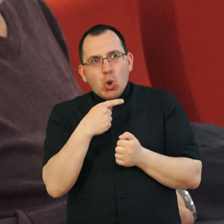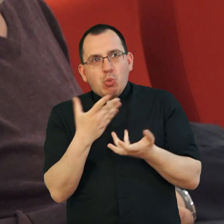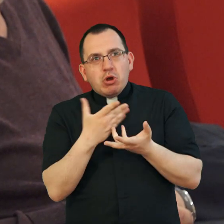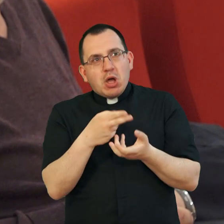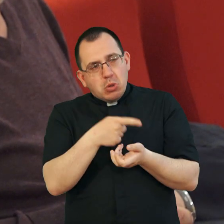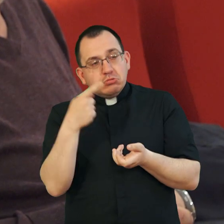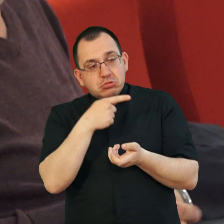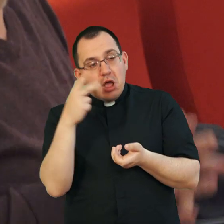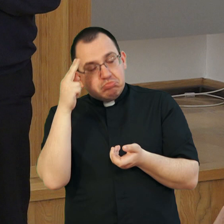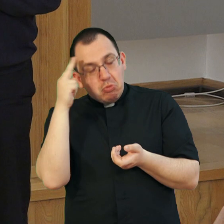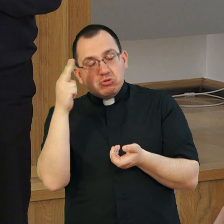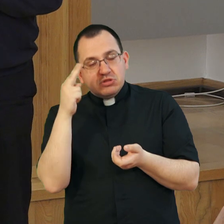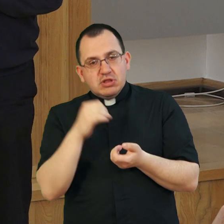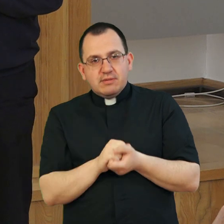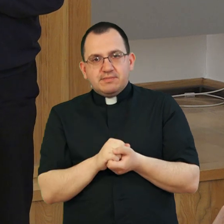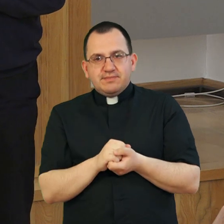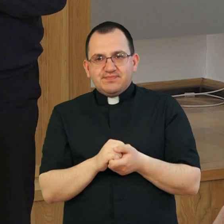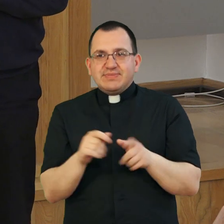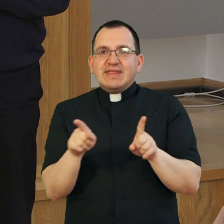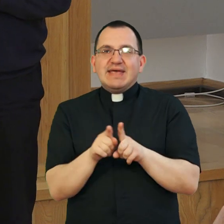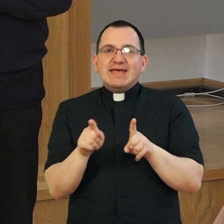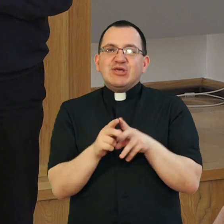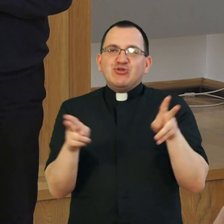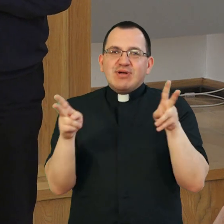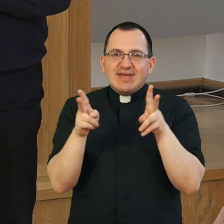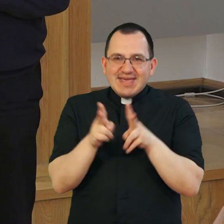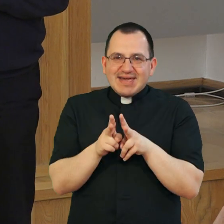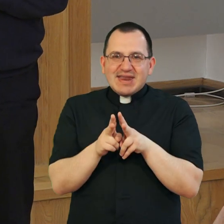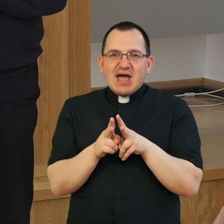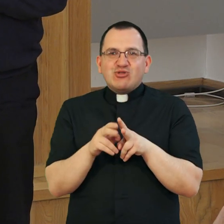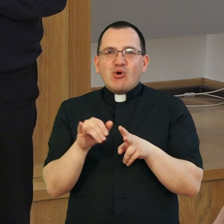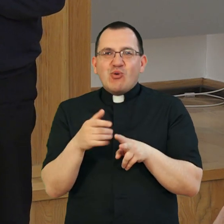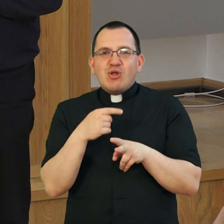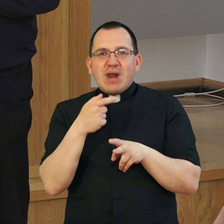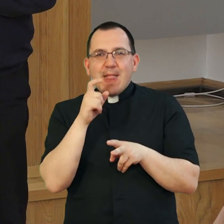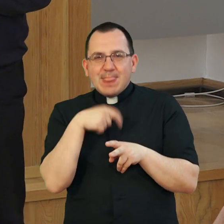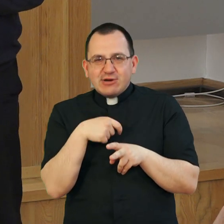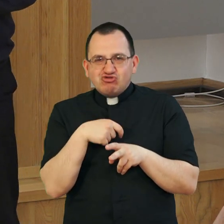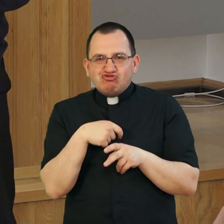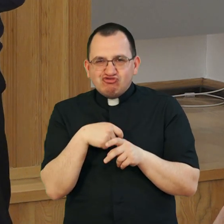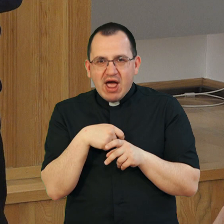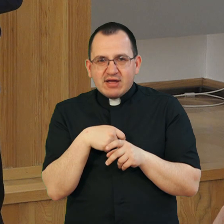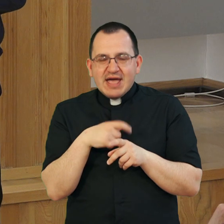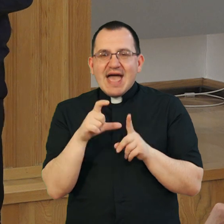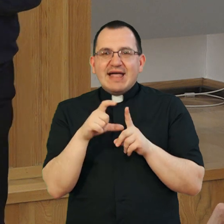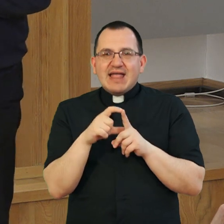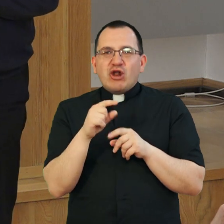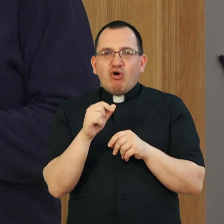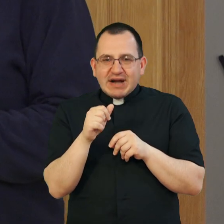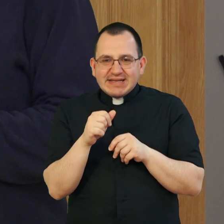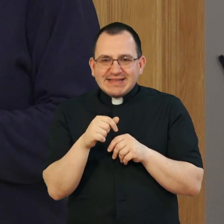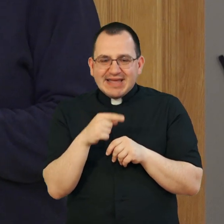osobno poznanstvo. Okupljenima se kratko obratio i pranečak, dr. Darko Richter, koji je izrazio zadovoljstvo